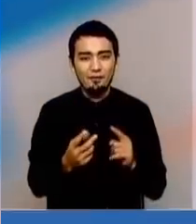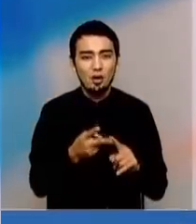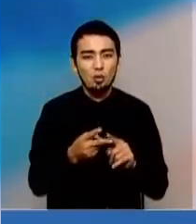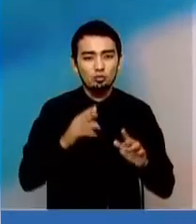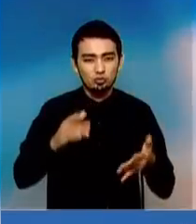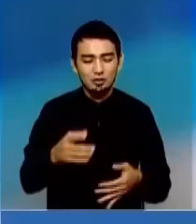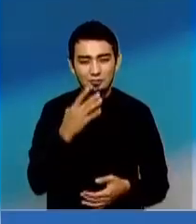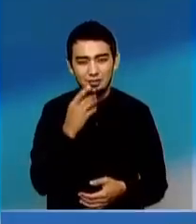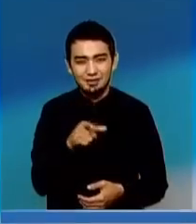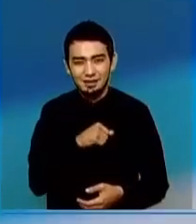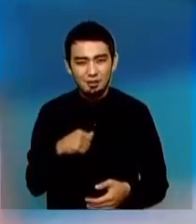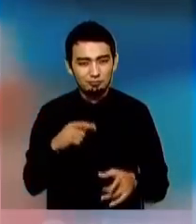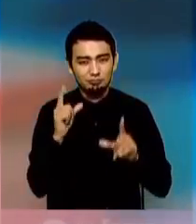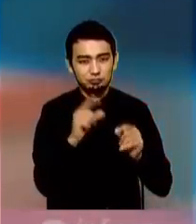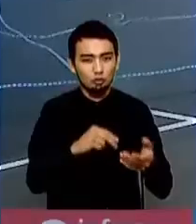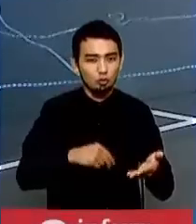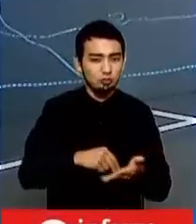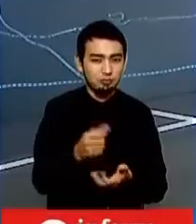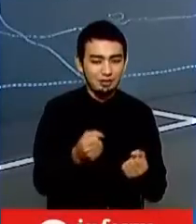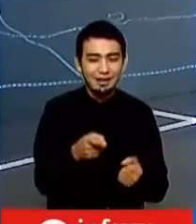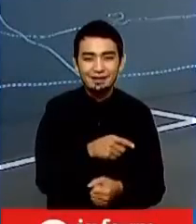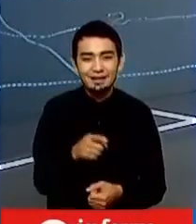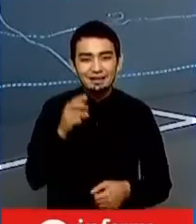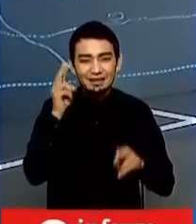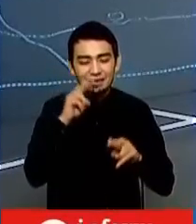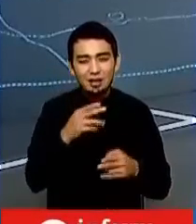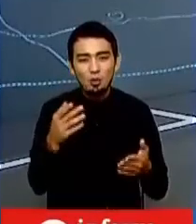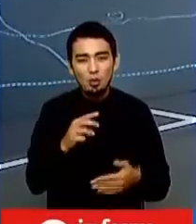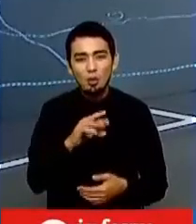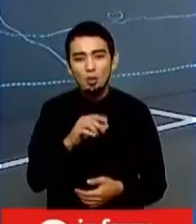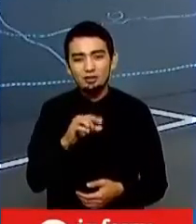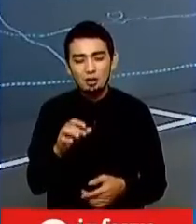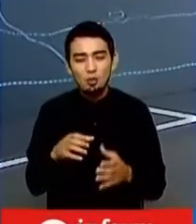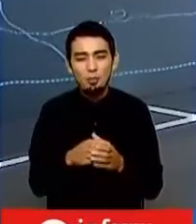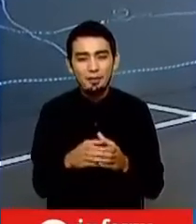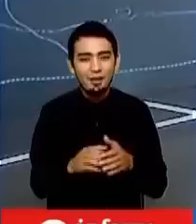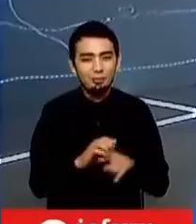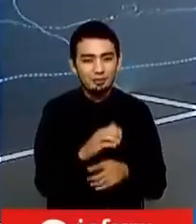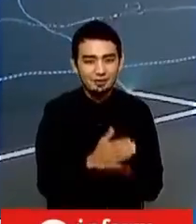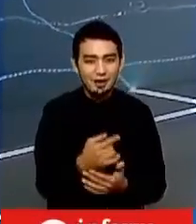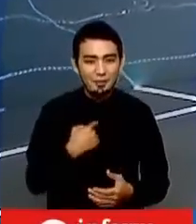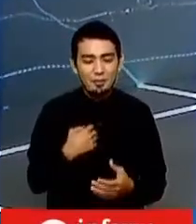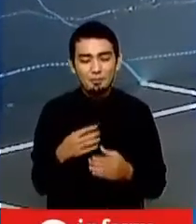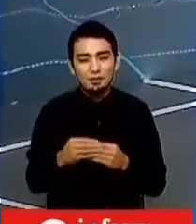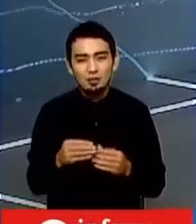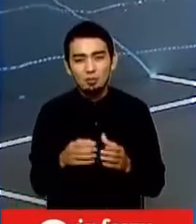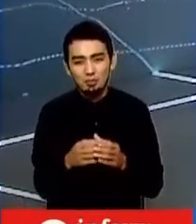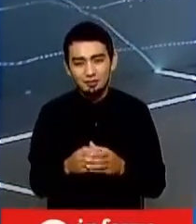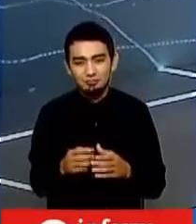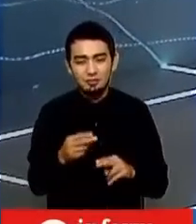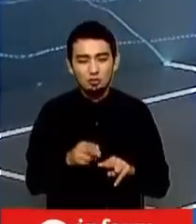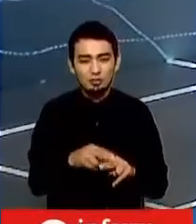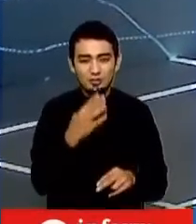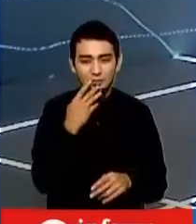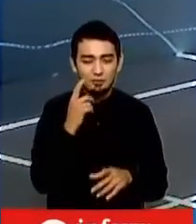за границей, сами едут, покупают машины, они не знают, с какой логистической компании отправить. Потому что наша логистическая компания за границей очень мало. Кто